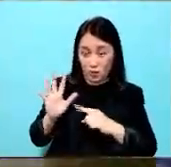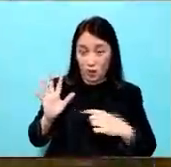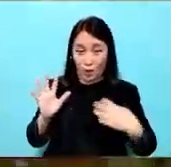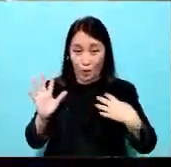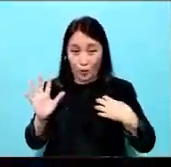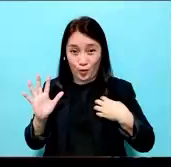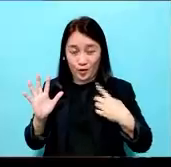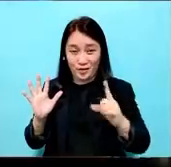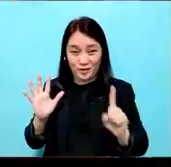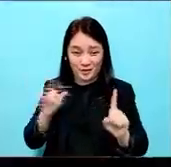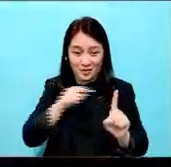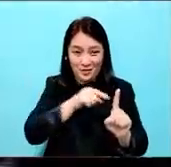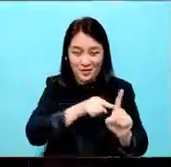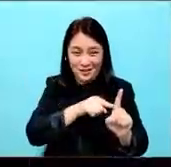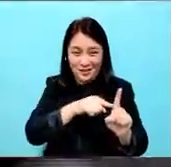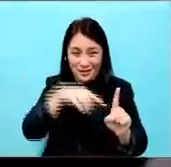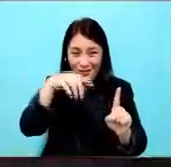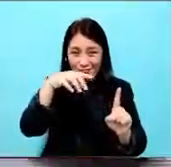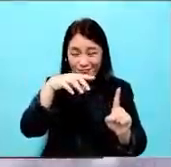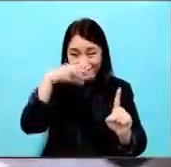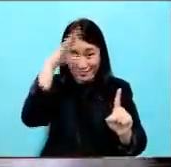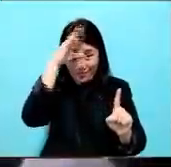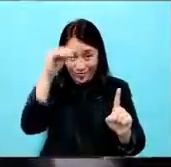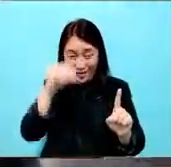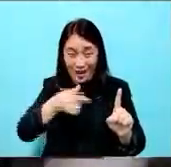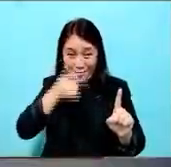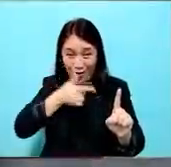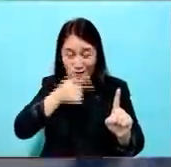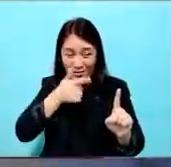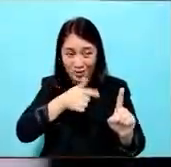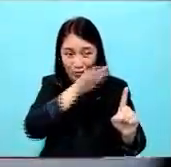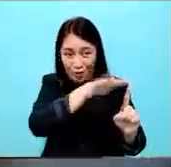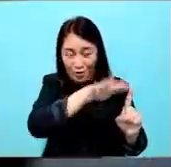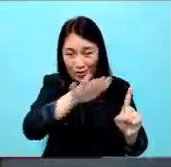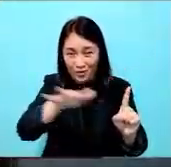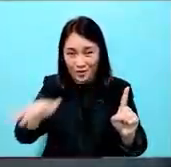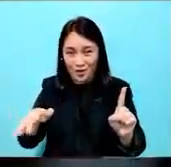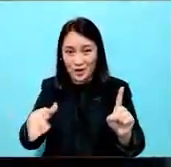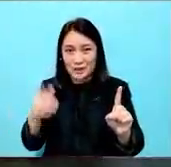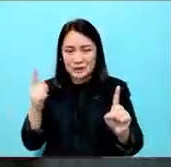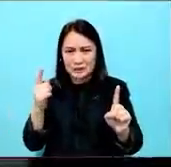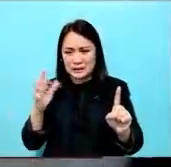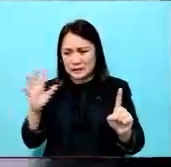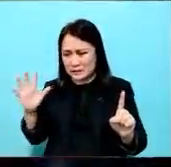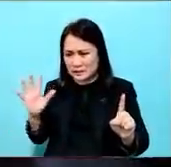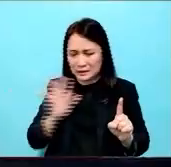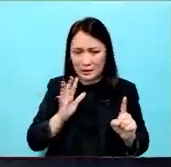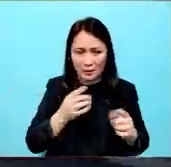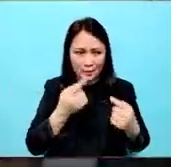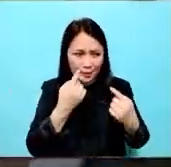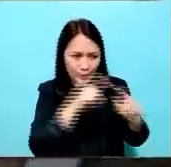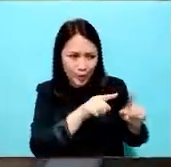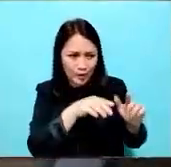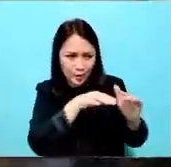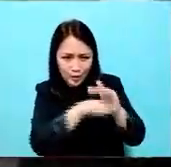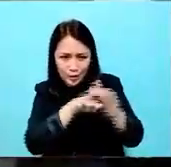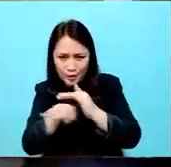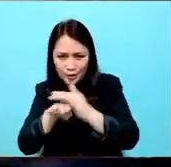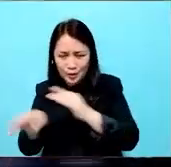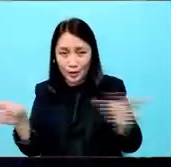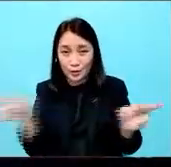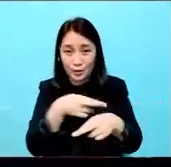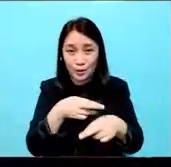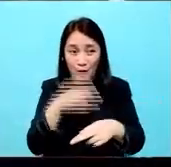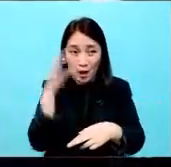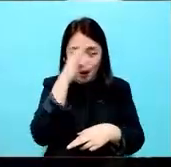Nashville kahapon. Sa video, mapapanood kung paano iniisa-isang pinasok ng mga police sa mga kwarto para mahanap ang suspect. Ilang